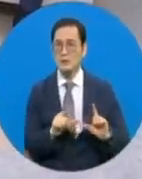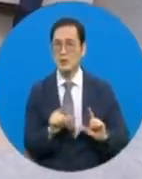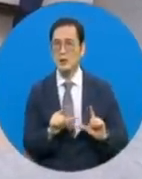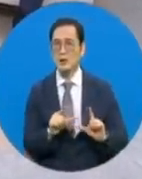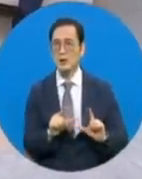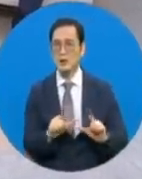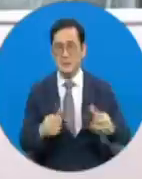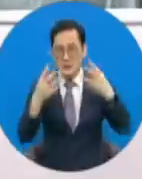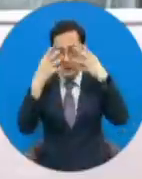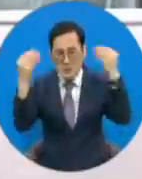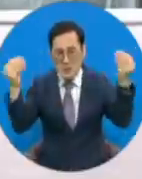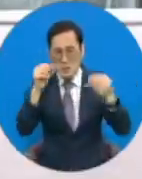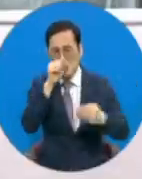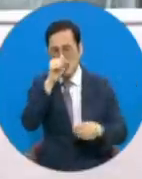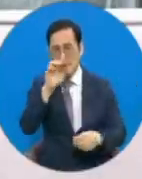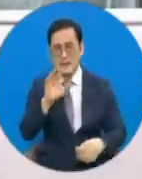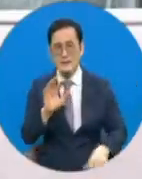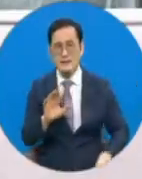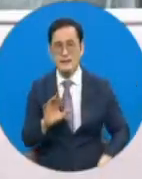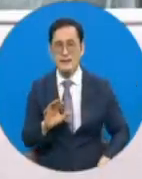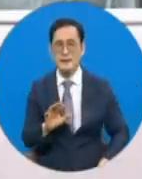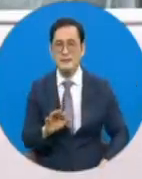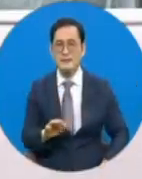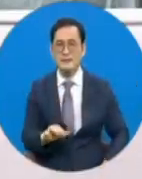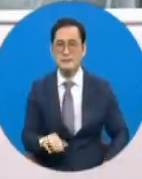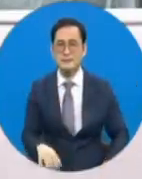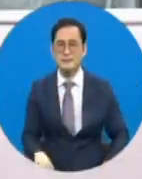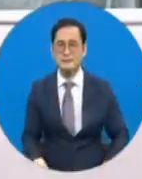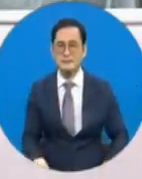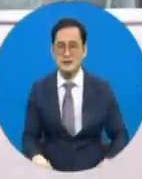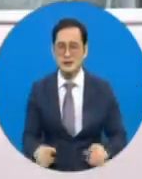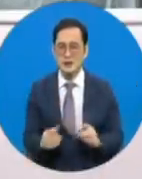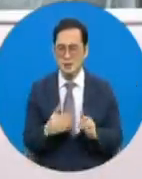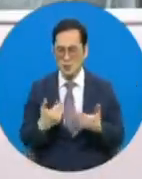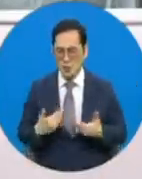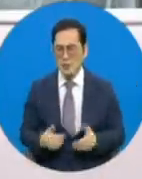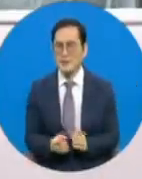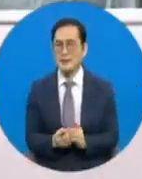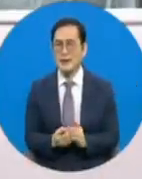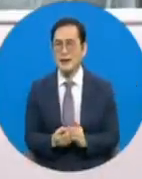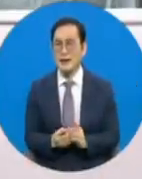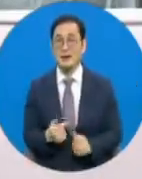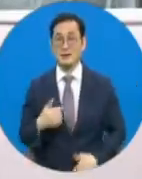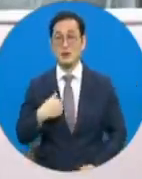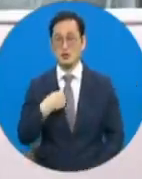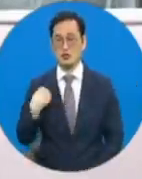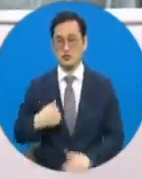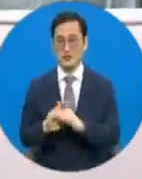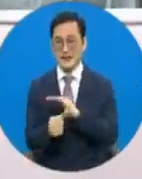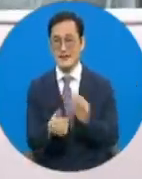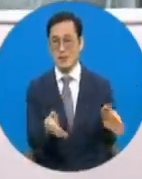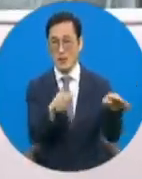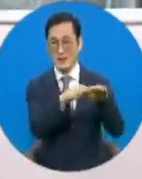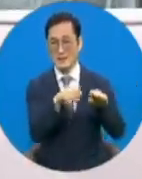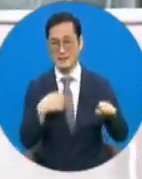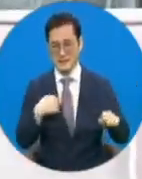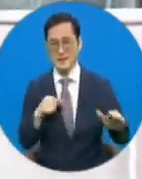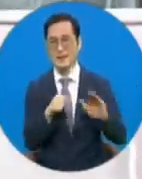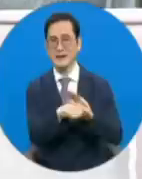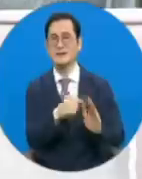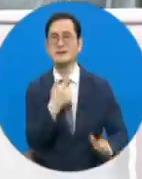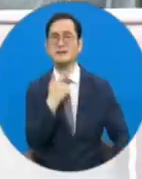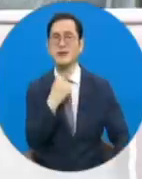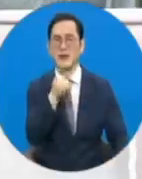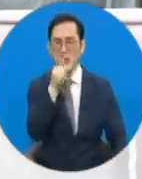한때 뭐 손학규 대표가 중국을 가기 전에 만났다든지, 아니면 저도 중국 대사 관저를 간 적이 있습니다. 네. 싱하이밍